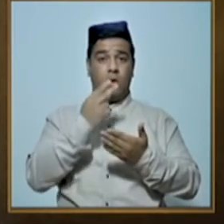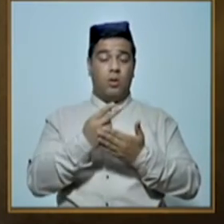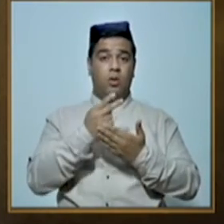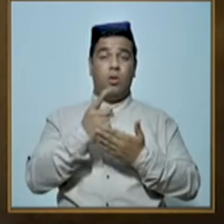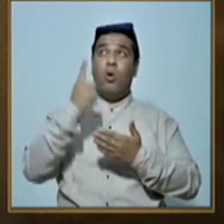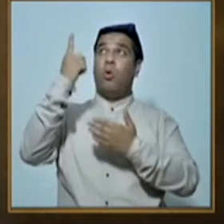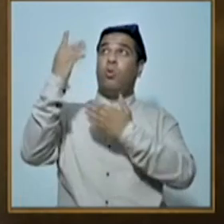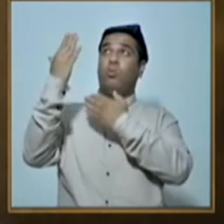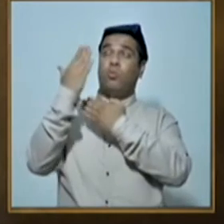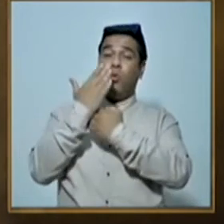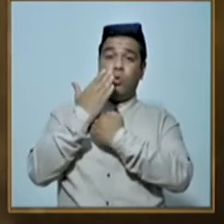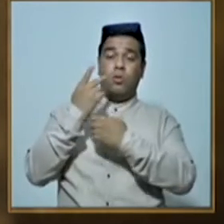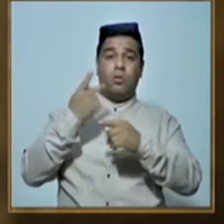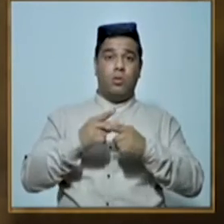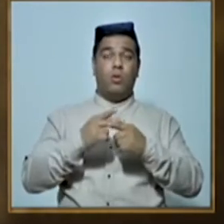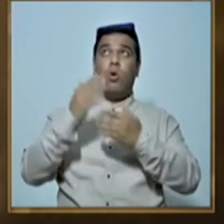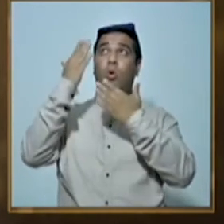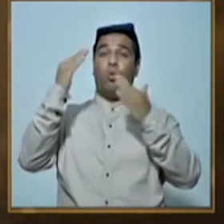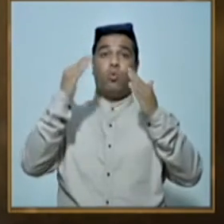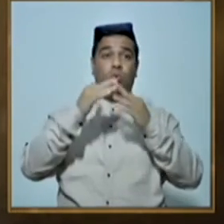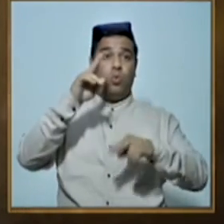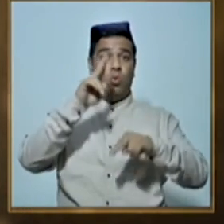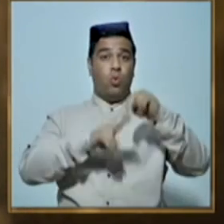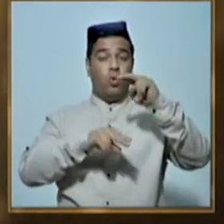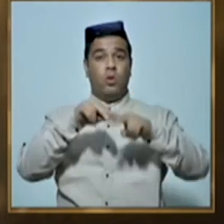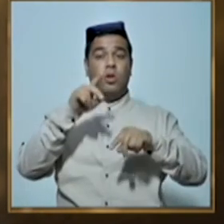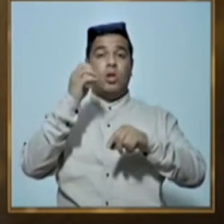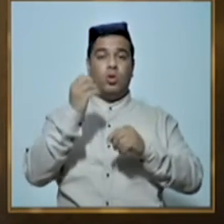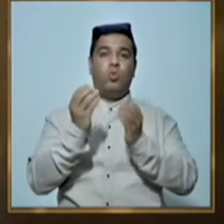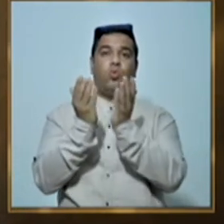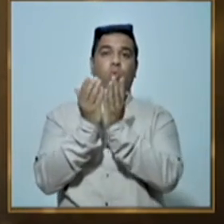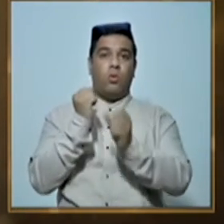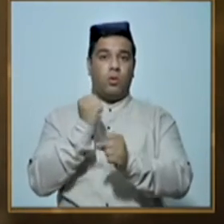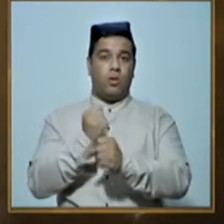Rahmonning buyrug'i bilan Rahmonning uyini quryapsan, u yana umidvorlik duosini qilyapsan.